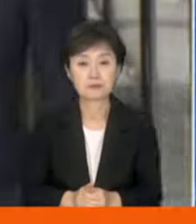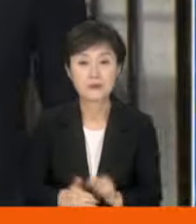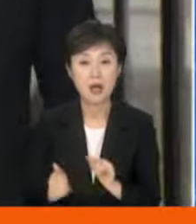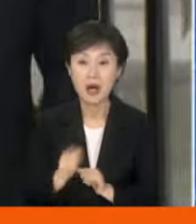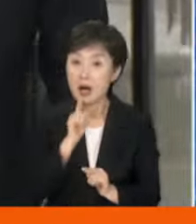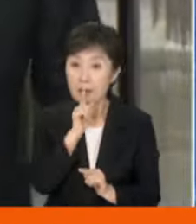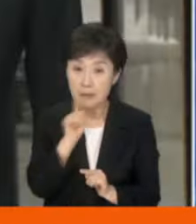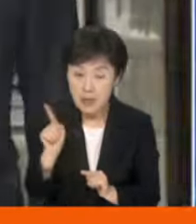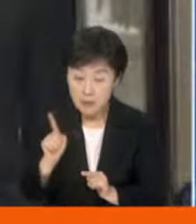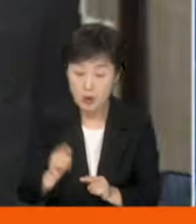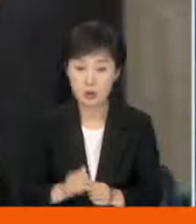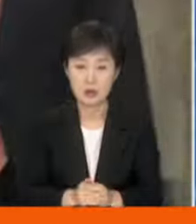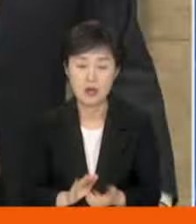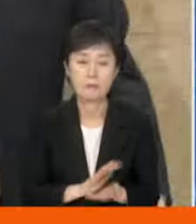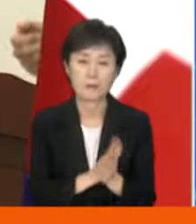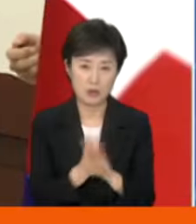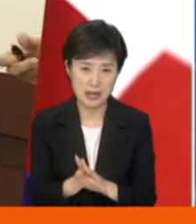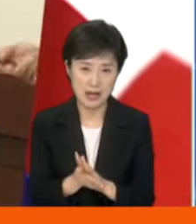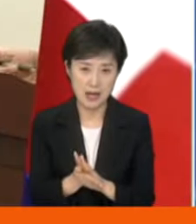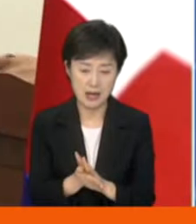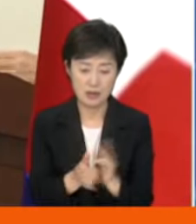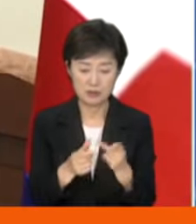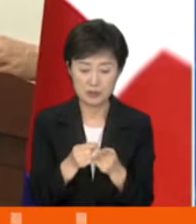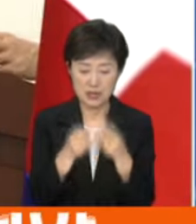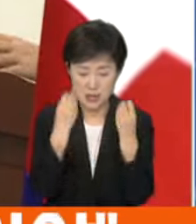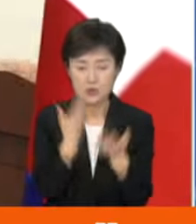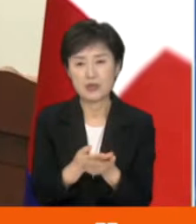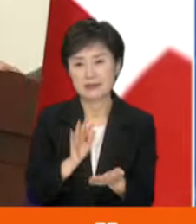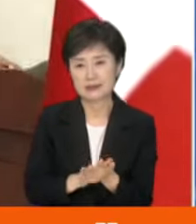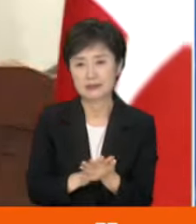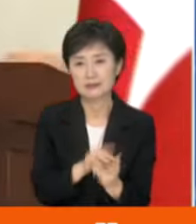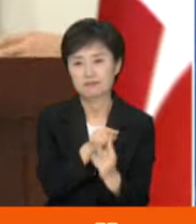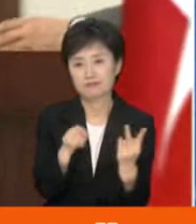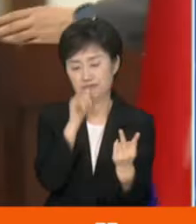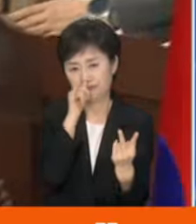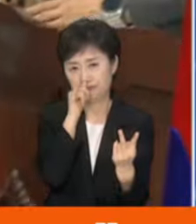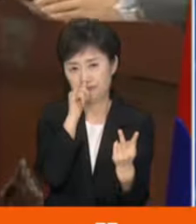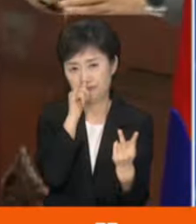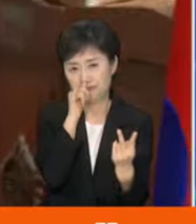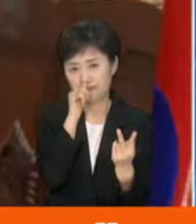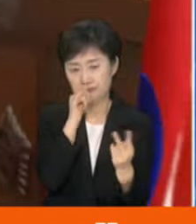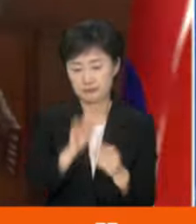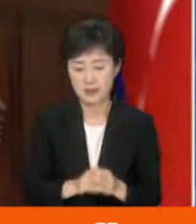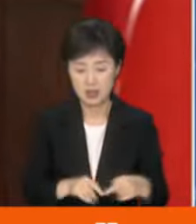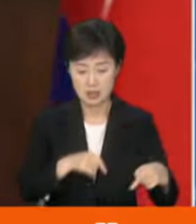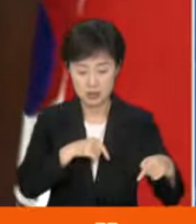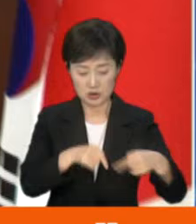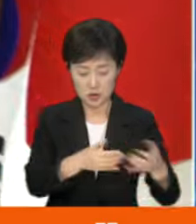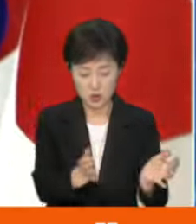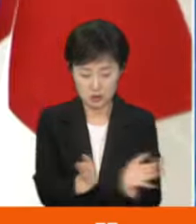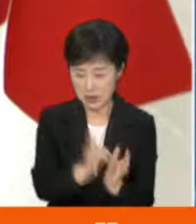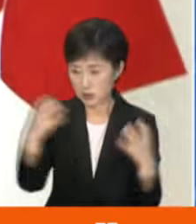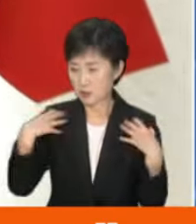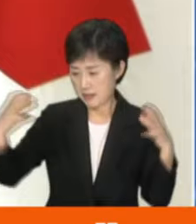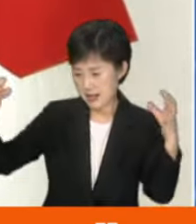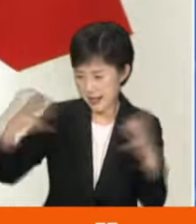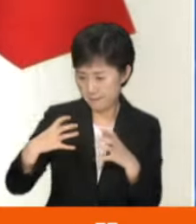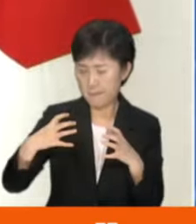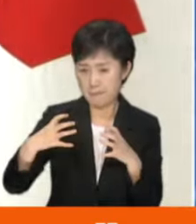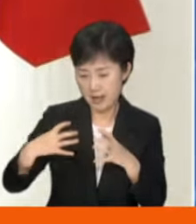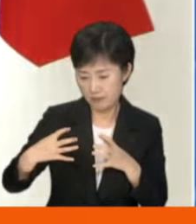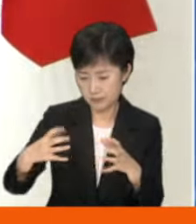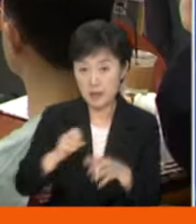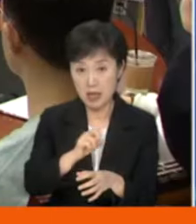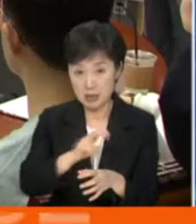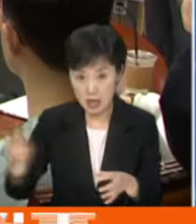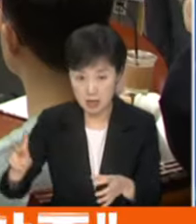거듭 언급한 키워드는 변화와 쇄신이었습니다. 한 대표는 당정이 시너지를 높여 상생해야만 나라의 퇴행을 막는